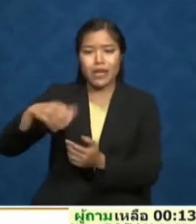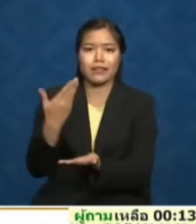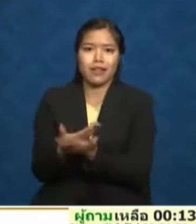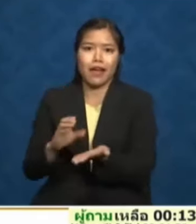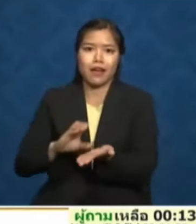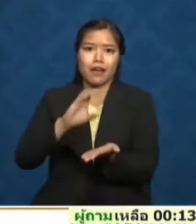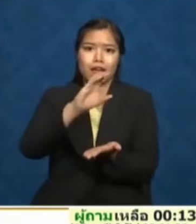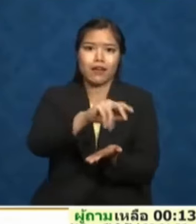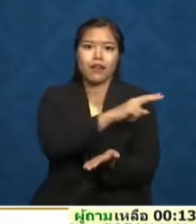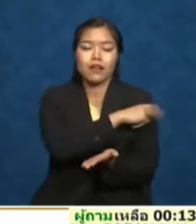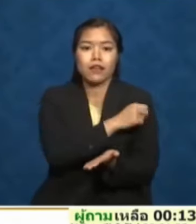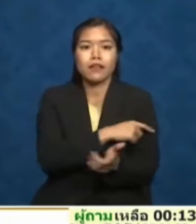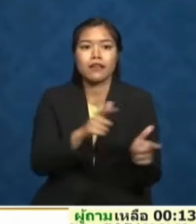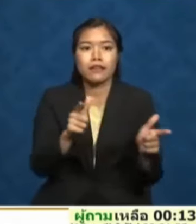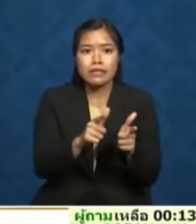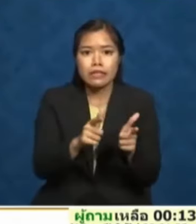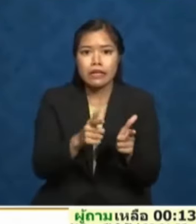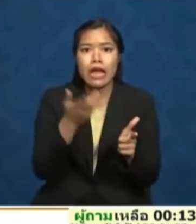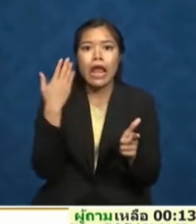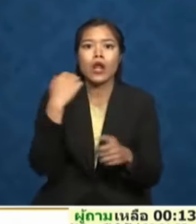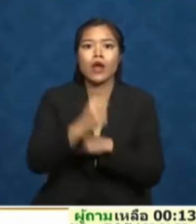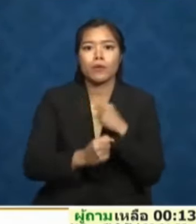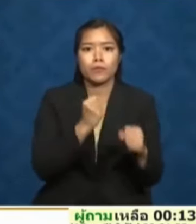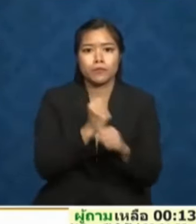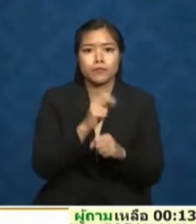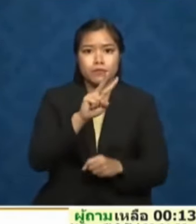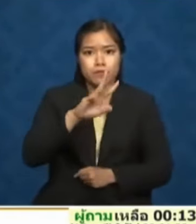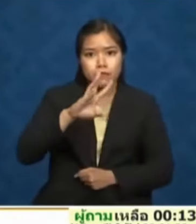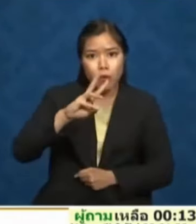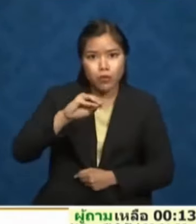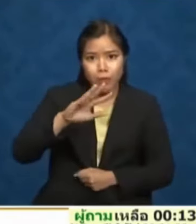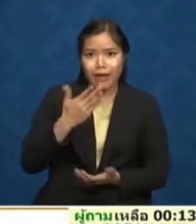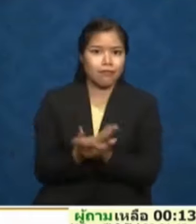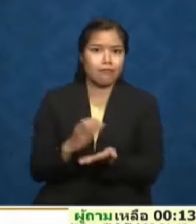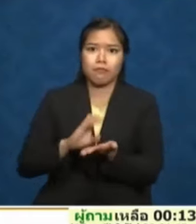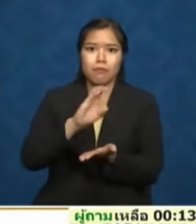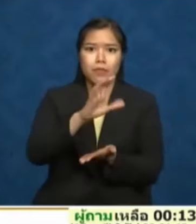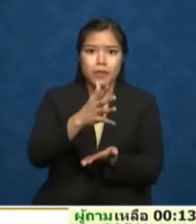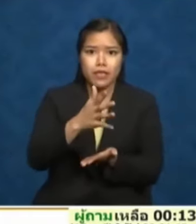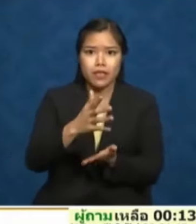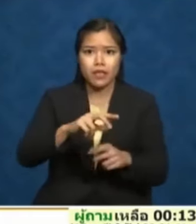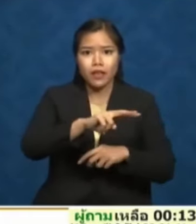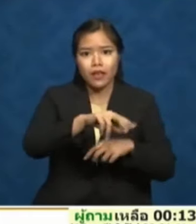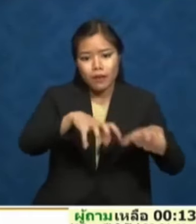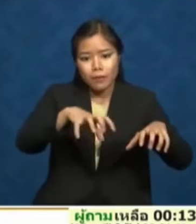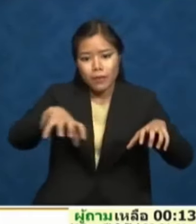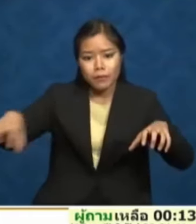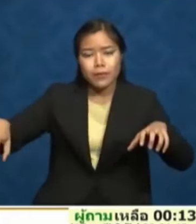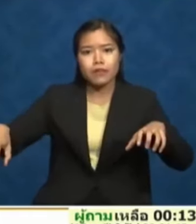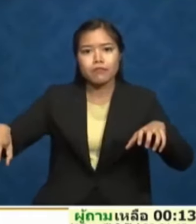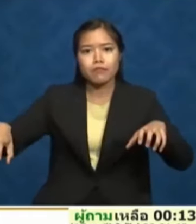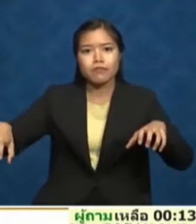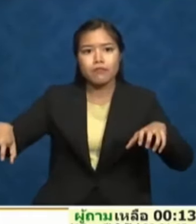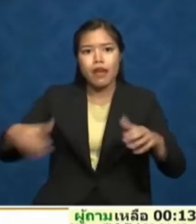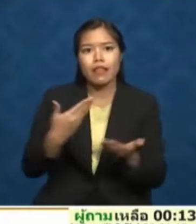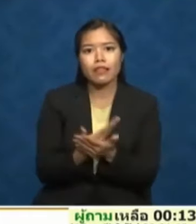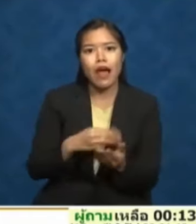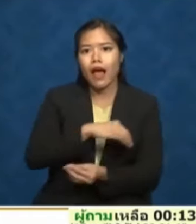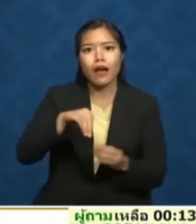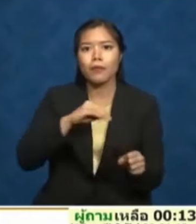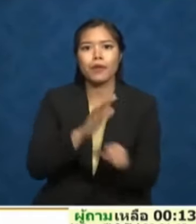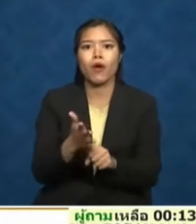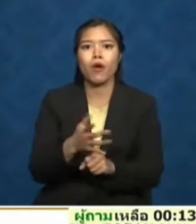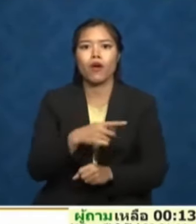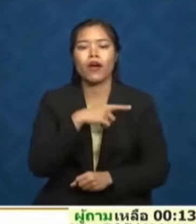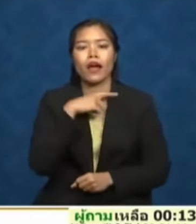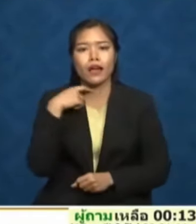ชนอบอุ่นมาตั้งแต่ปี 2565ค่ะจนทำให้คลินิกหลายแห่งขาดสภาพคล่องและประสบกับปัญหาขาดทุน